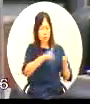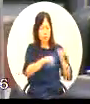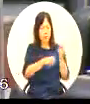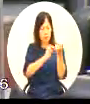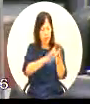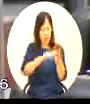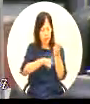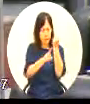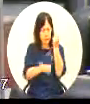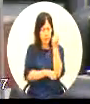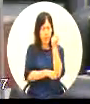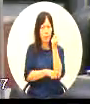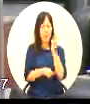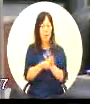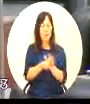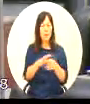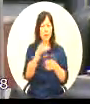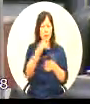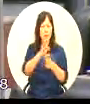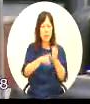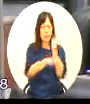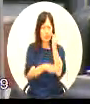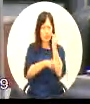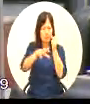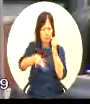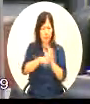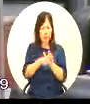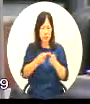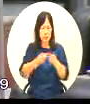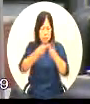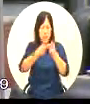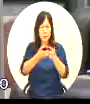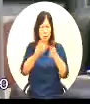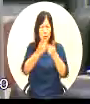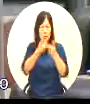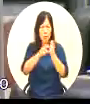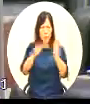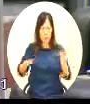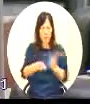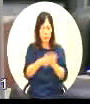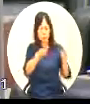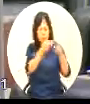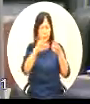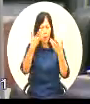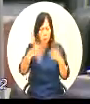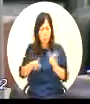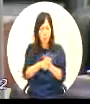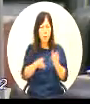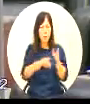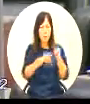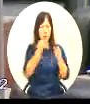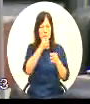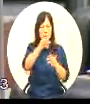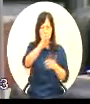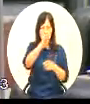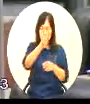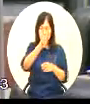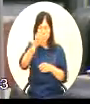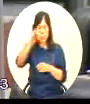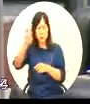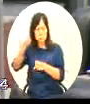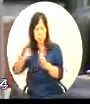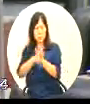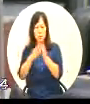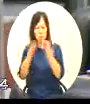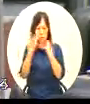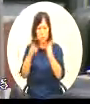法，我相信法制局长在上第一个会期我们也讨论了很久， 根据我们的医疗法第63条、64条，其实都明